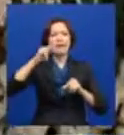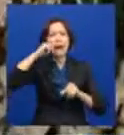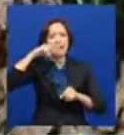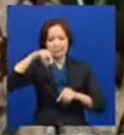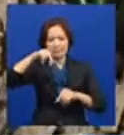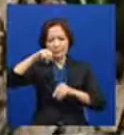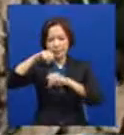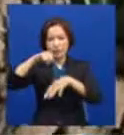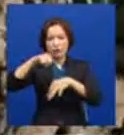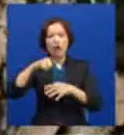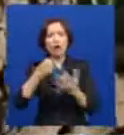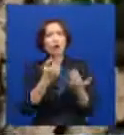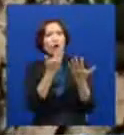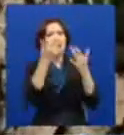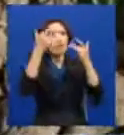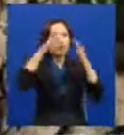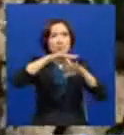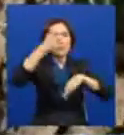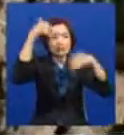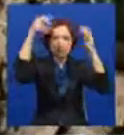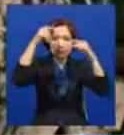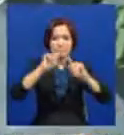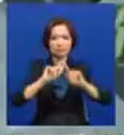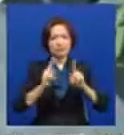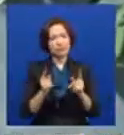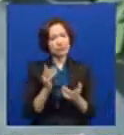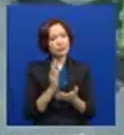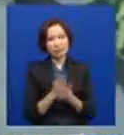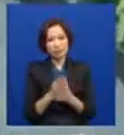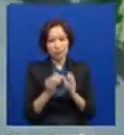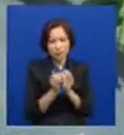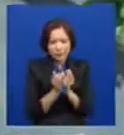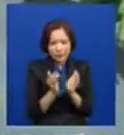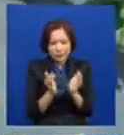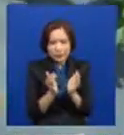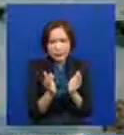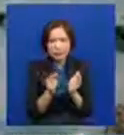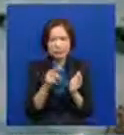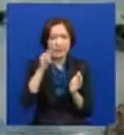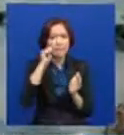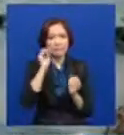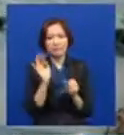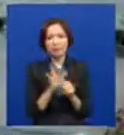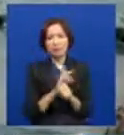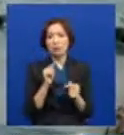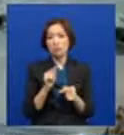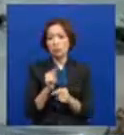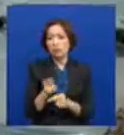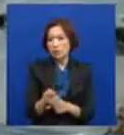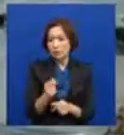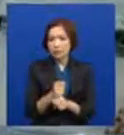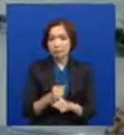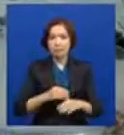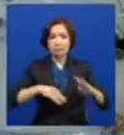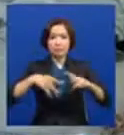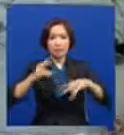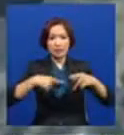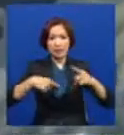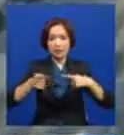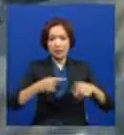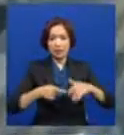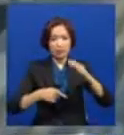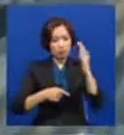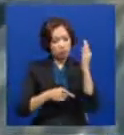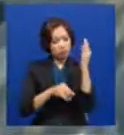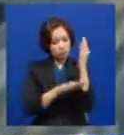ติแต่ฝนทิ้งช่วงมานานทำให้สวนแตงโมที่ปลูกไว้โตไม่เต็มที่เพราะขาดน้ำแม้ว่าชาวสวนจะใช้แผ่นพลาสติกคลุมดินก็พอช่